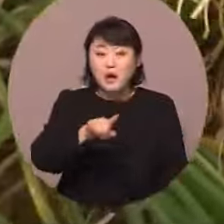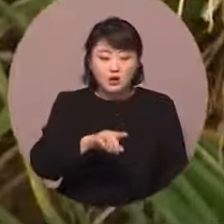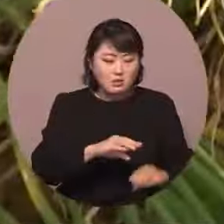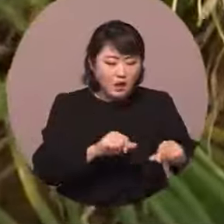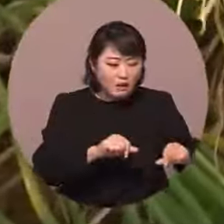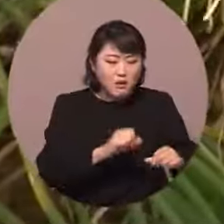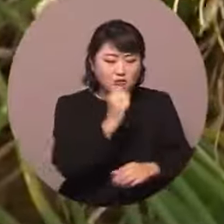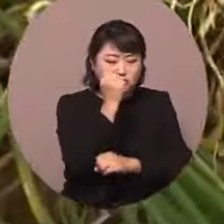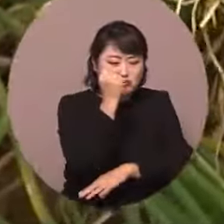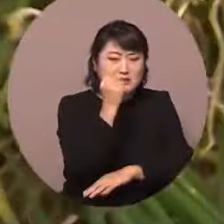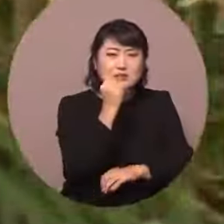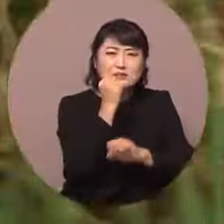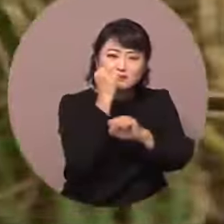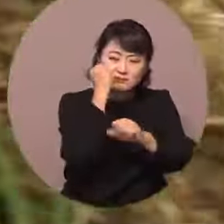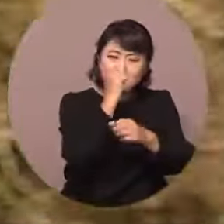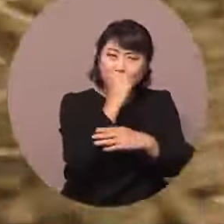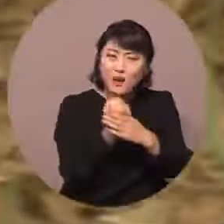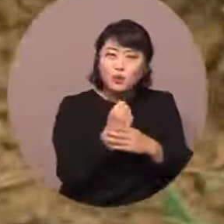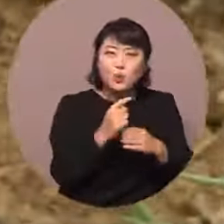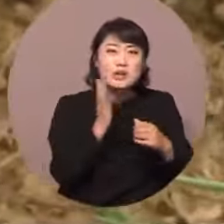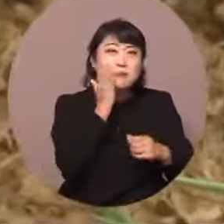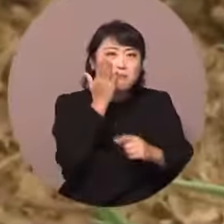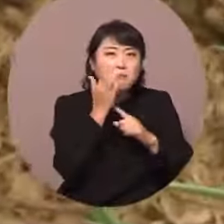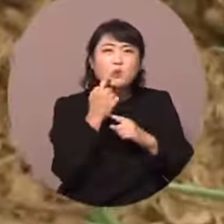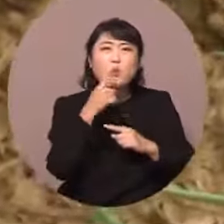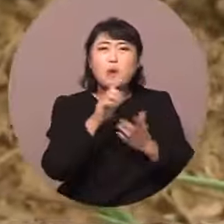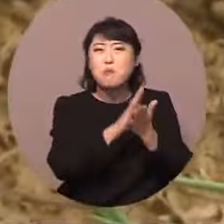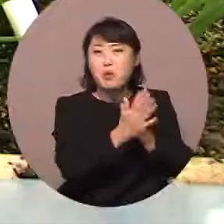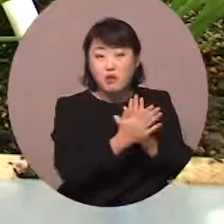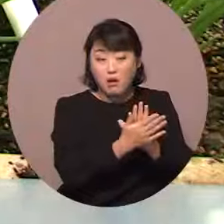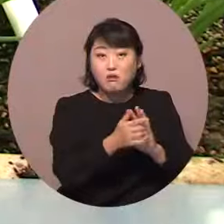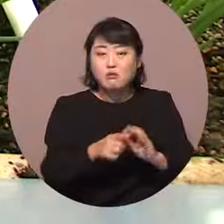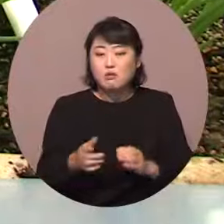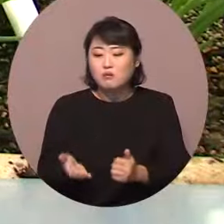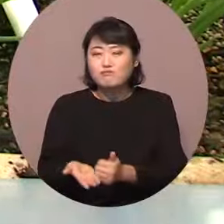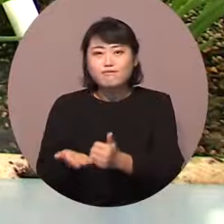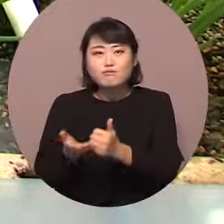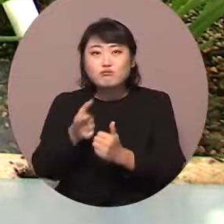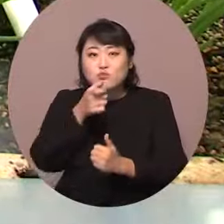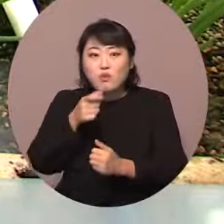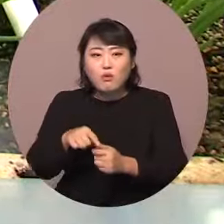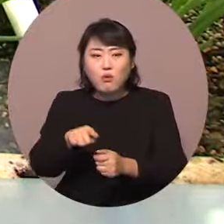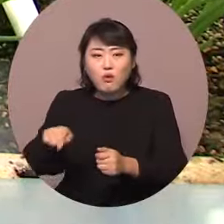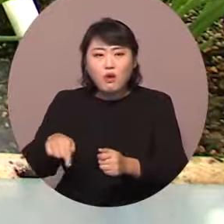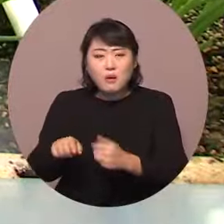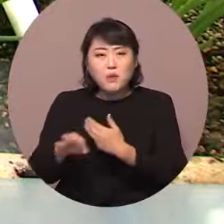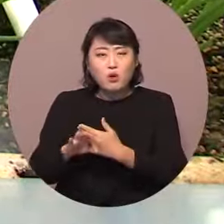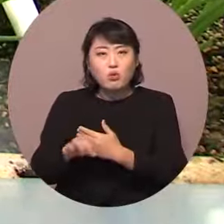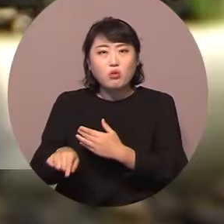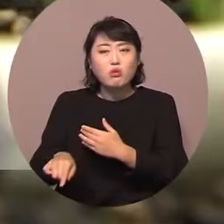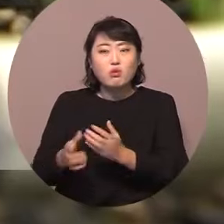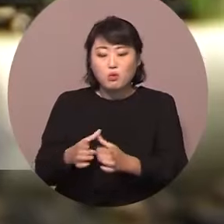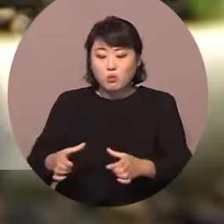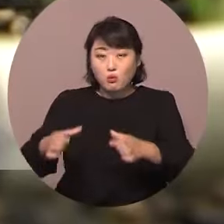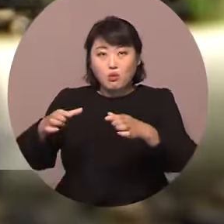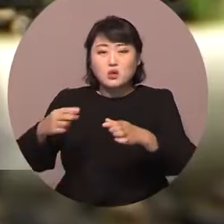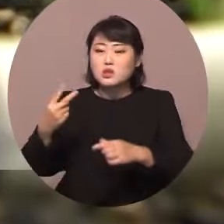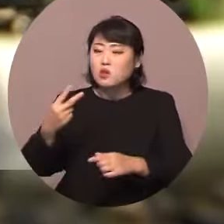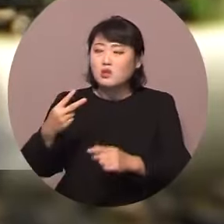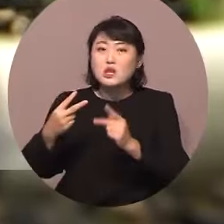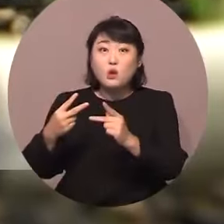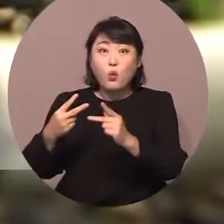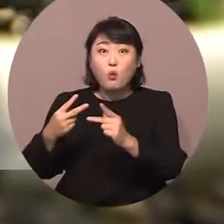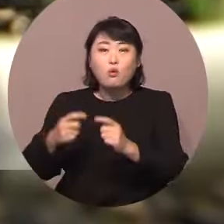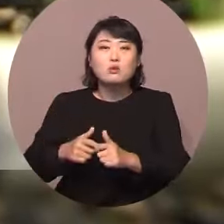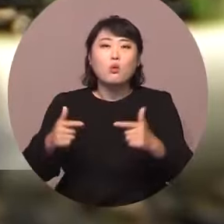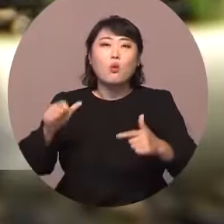뿌리가 상하거나 잎끝이 노랗게 변하기 쉬운데 양액 재배로 670m 기준 연간 수확량은 2,000kg